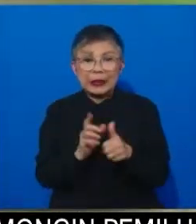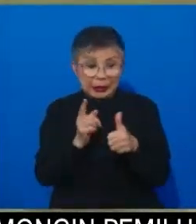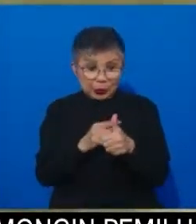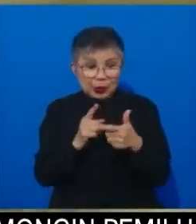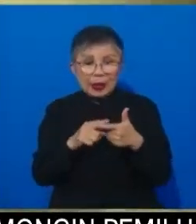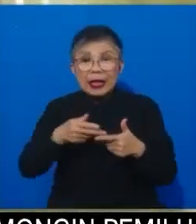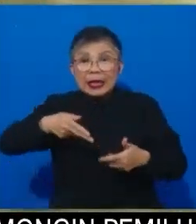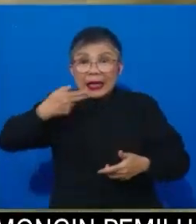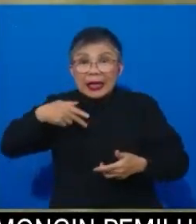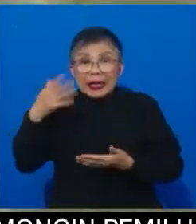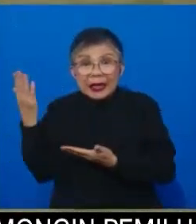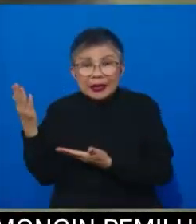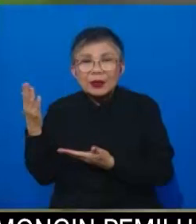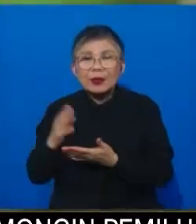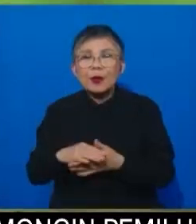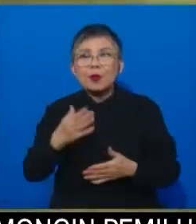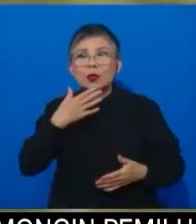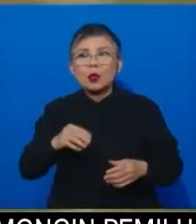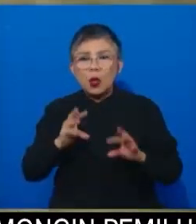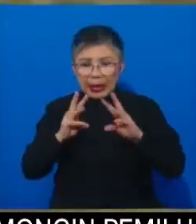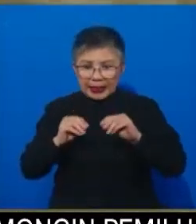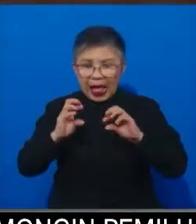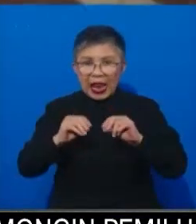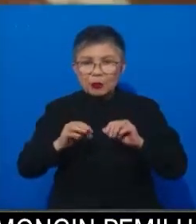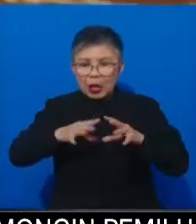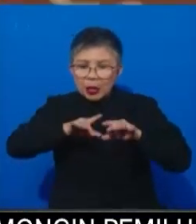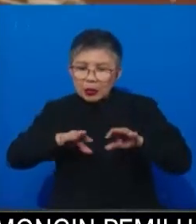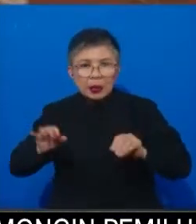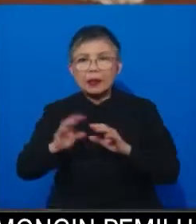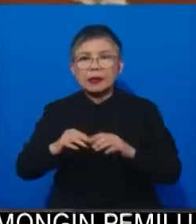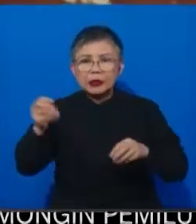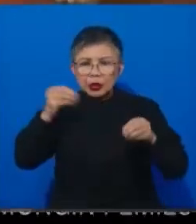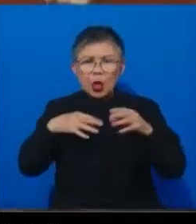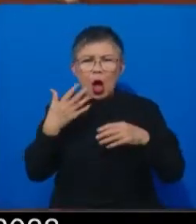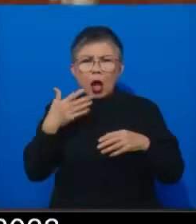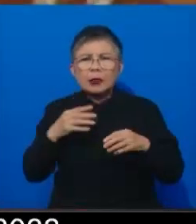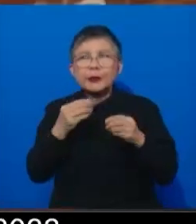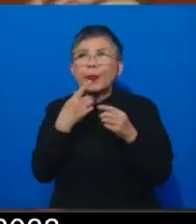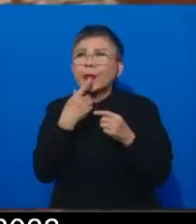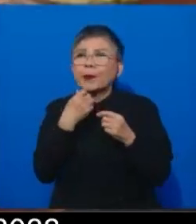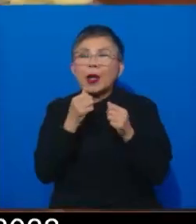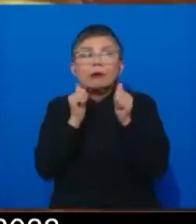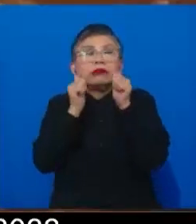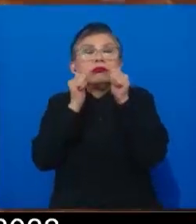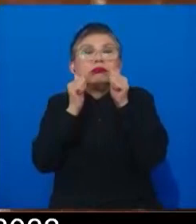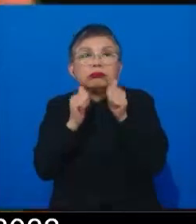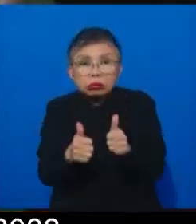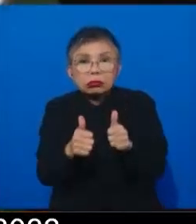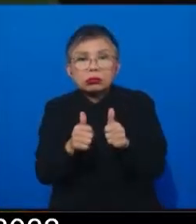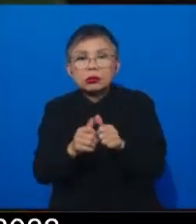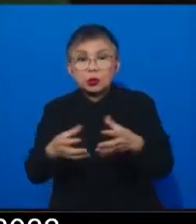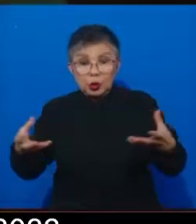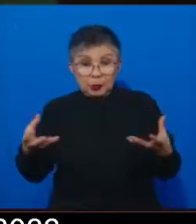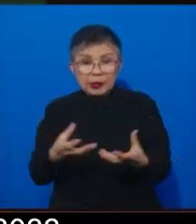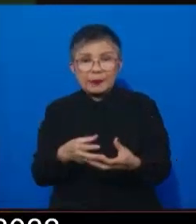mie ayam rica-rica ini juga memiliki kuah kental sehingga bumbu rica-rica yang pedas terasa di lidah. Apalagi dipadukan